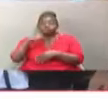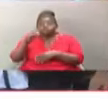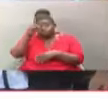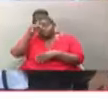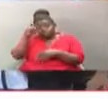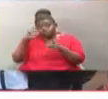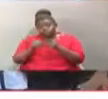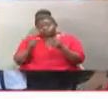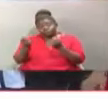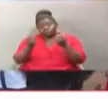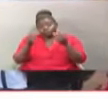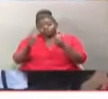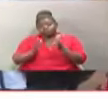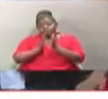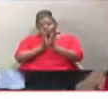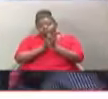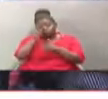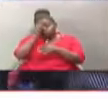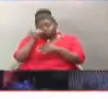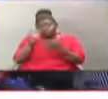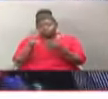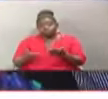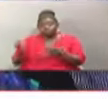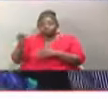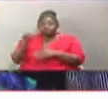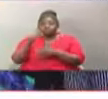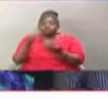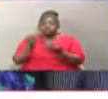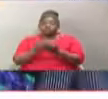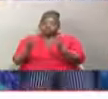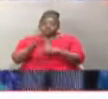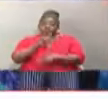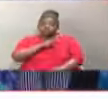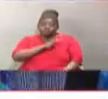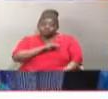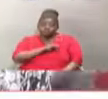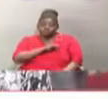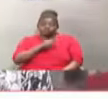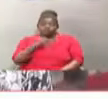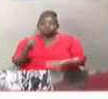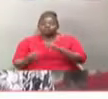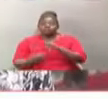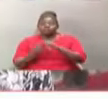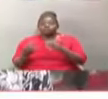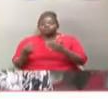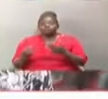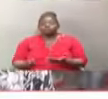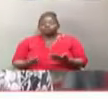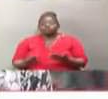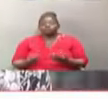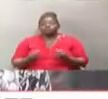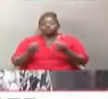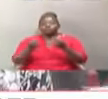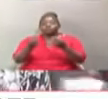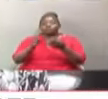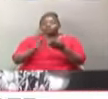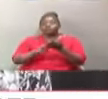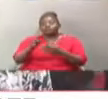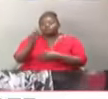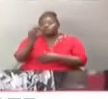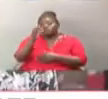bobaddereeva bannyonnyote lwaki ebisale byeyongedde ne basaba basaabaze okugumiikiriza embeera. Ensaka tubadde twalirako